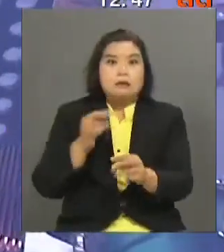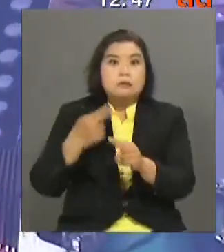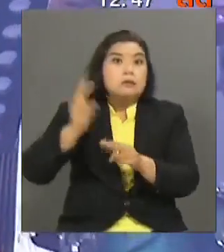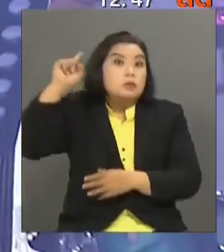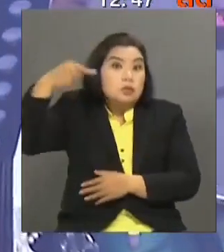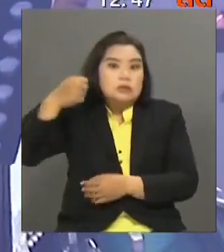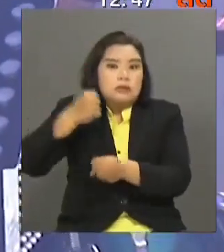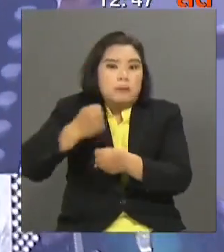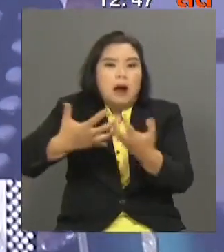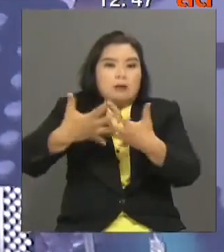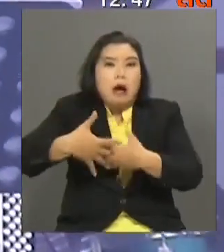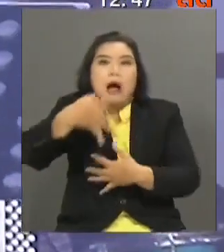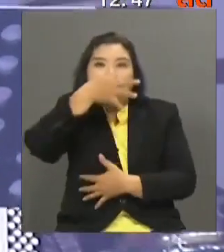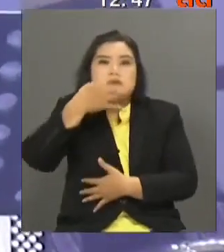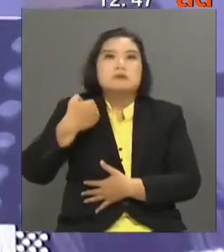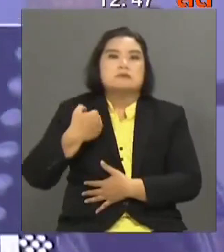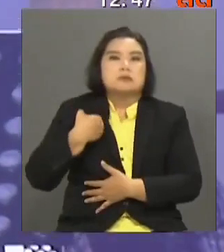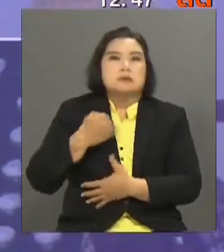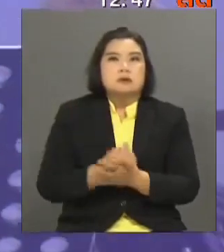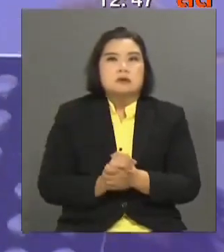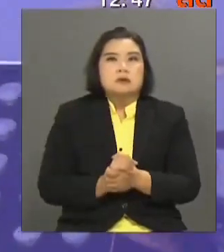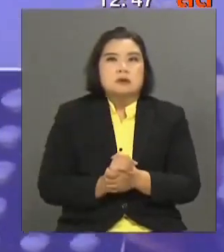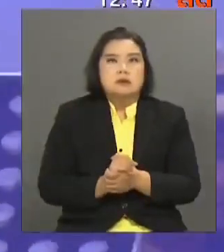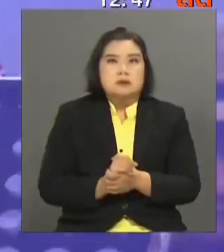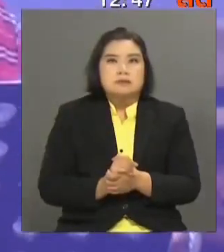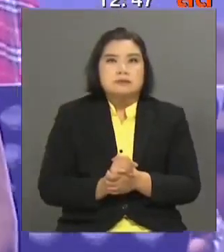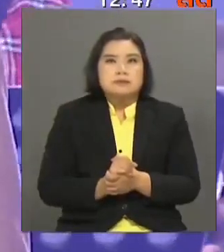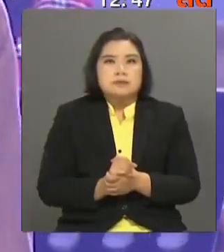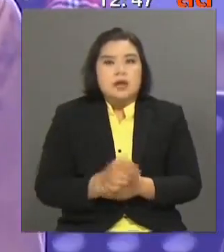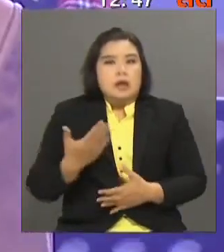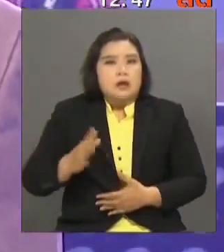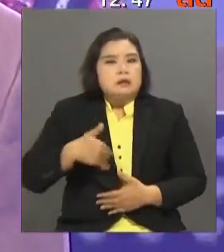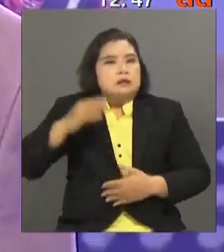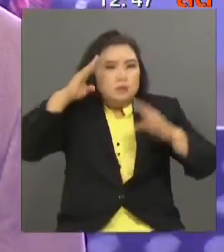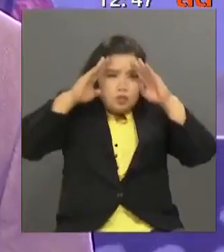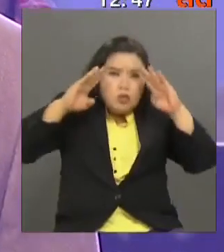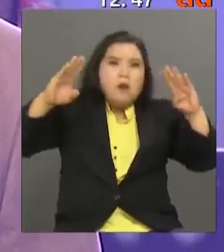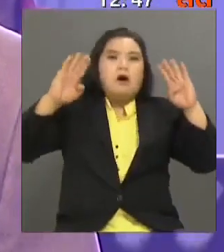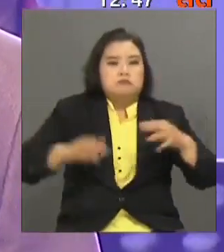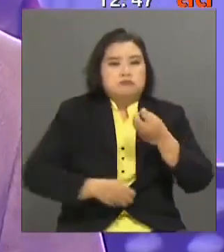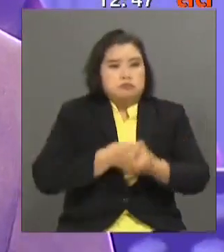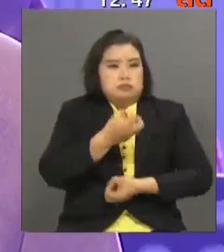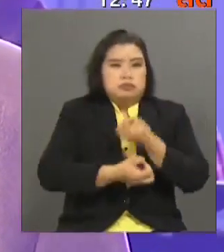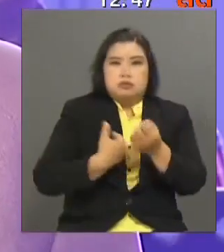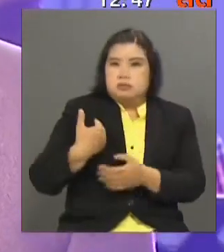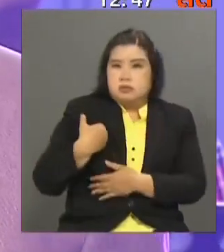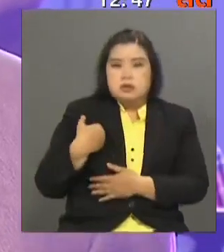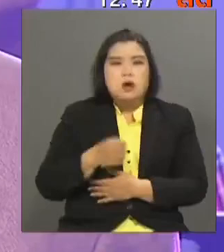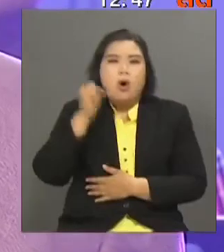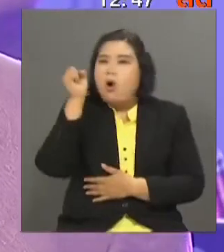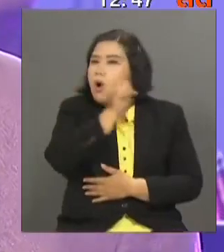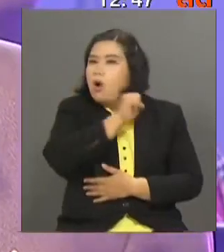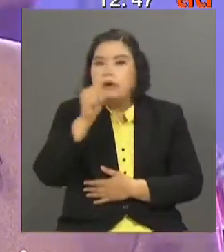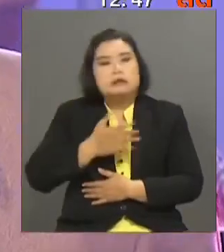์ผมคนจนจึงสู้ทนทุกอย่าง ฟังประสบการณ์ตรงจากศิลปินดังและเรื่องเล่าจากบทเพลงสะท้อนภ